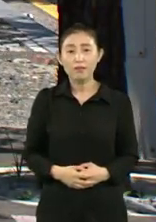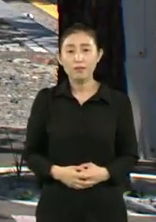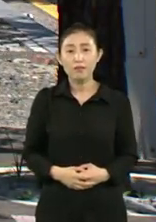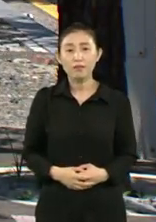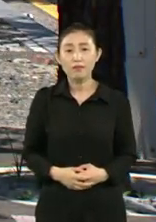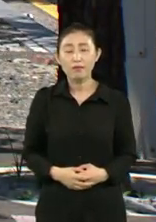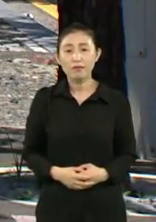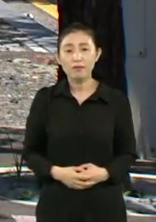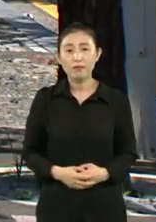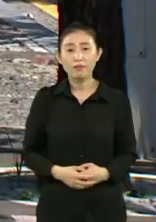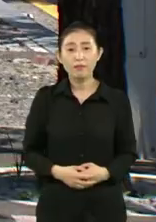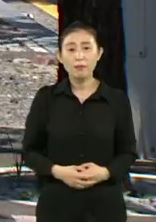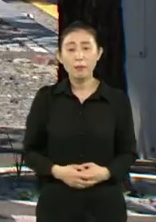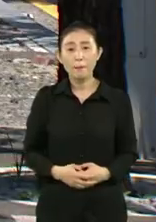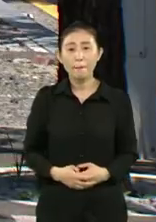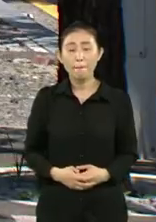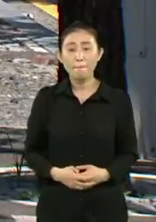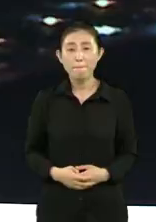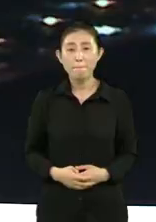닥터리포트 이중선입니다.